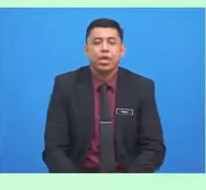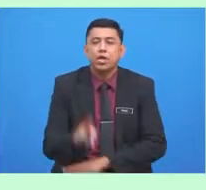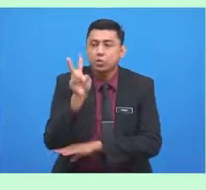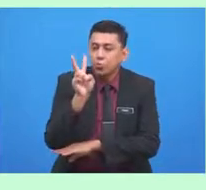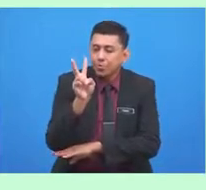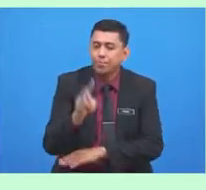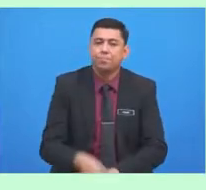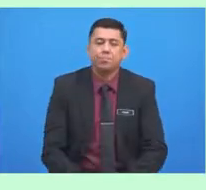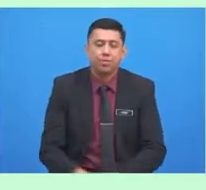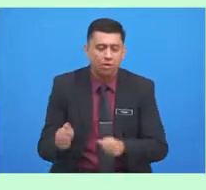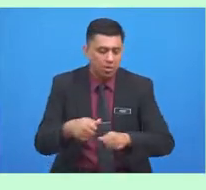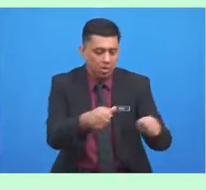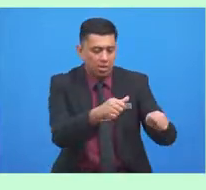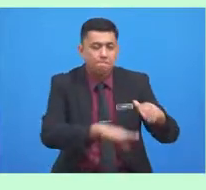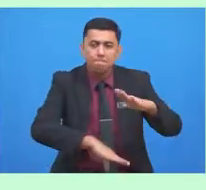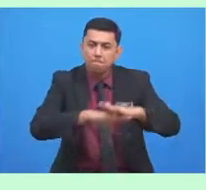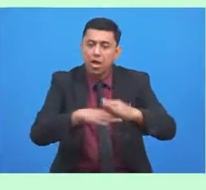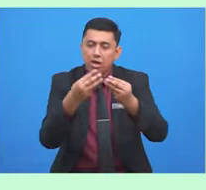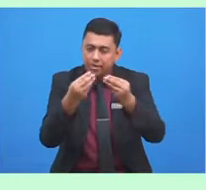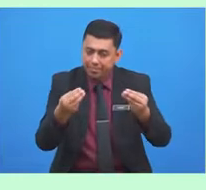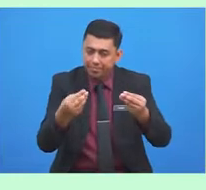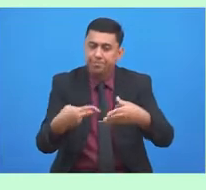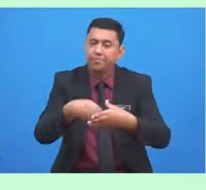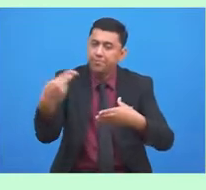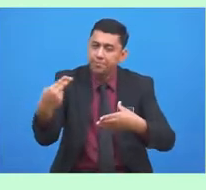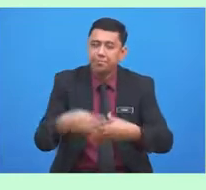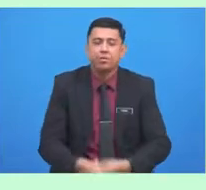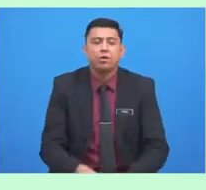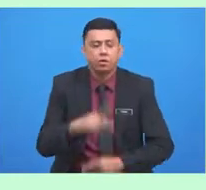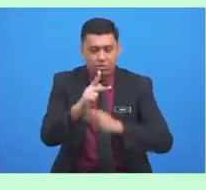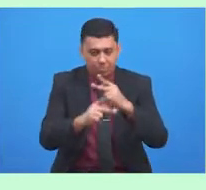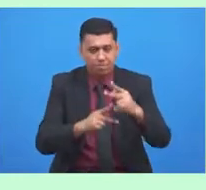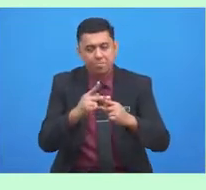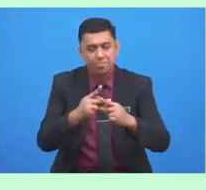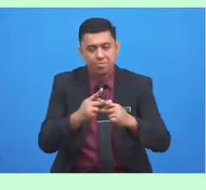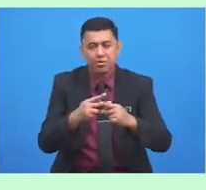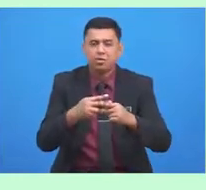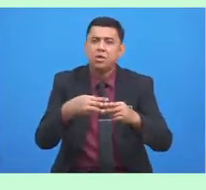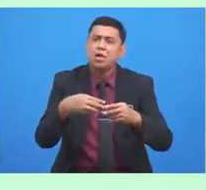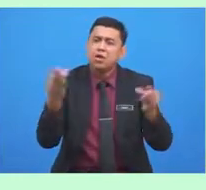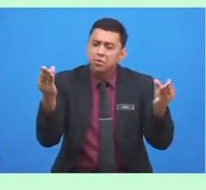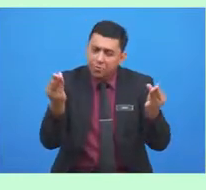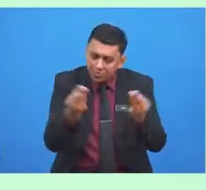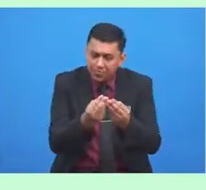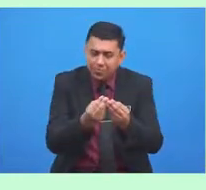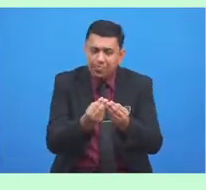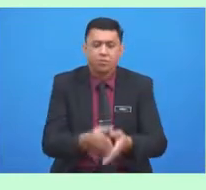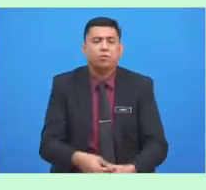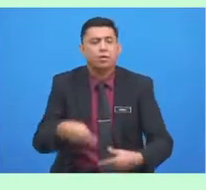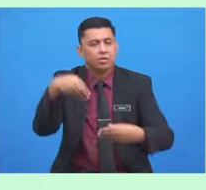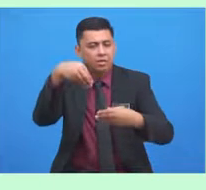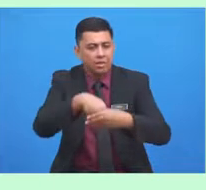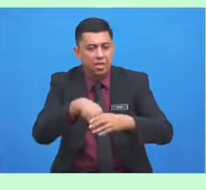Kedua, aliran air bawah tanah terhasil melalui proses resapan dan seterusnya terkumpul di